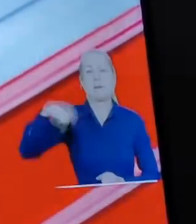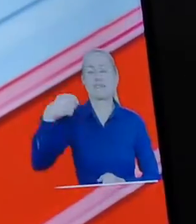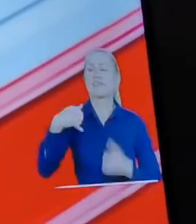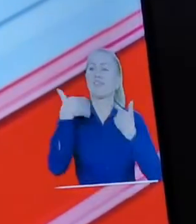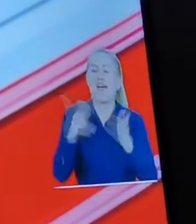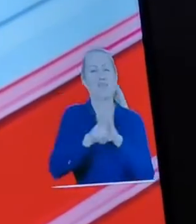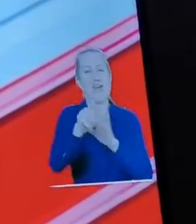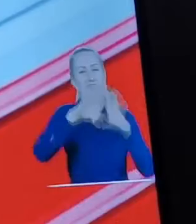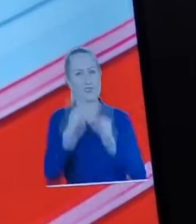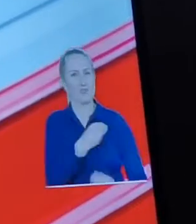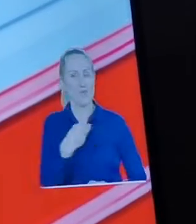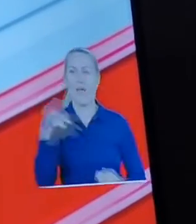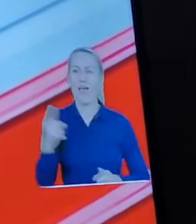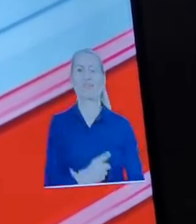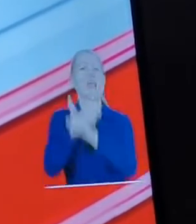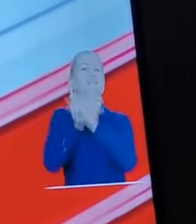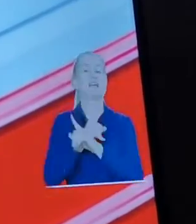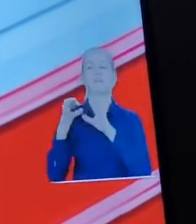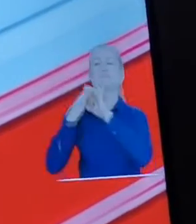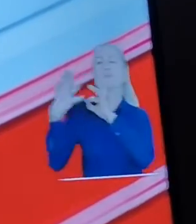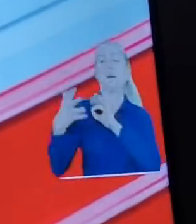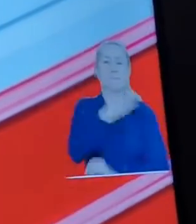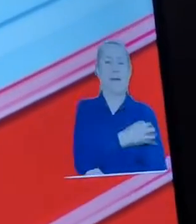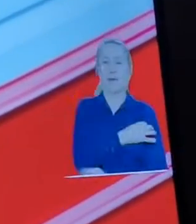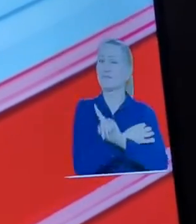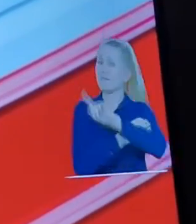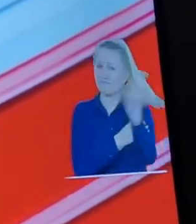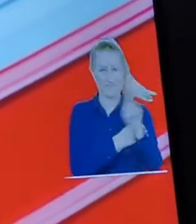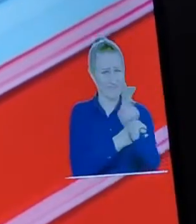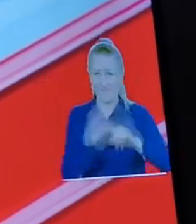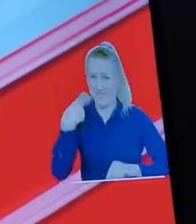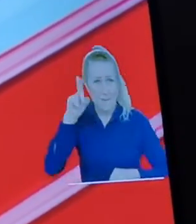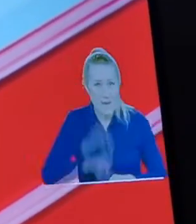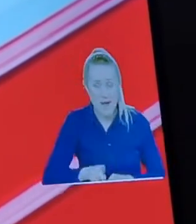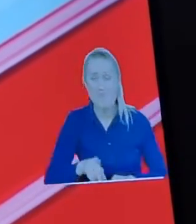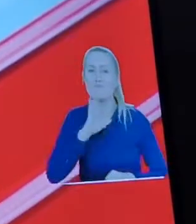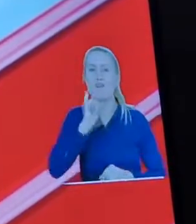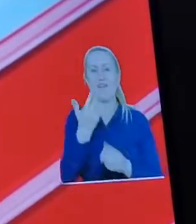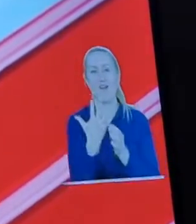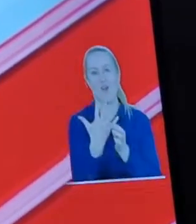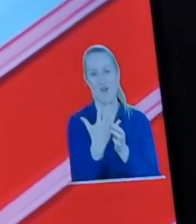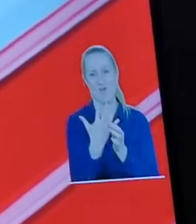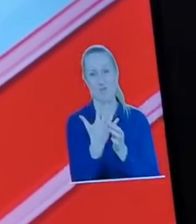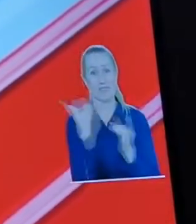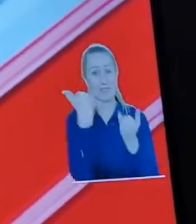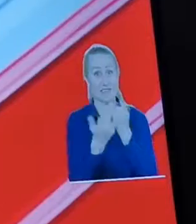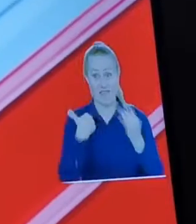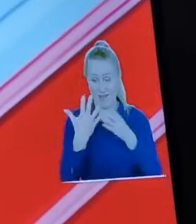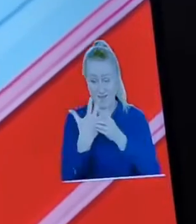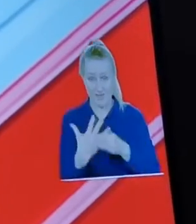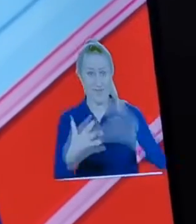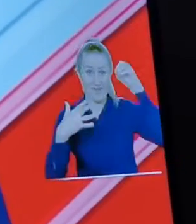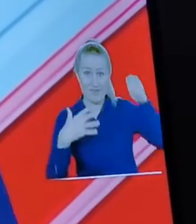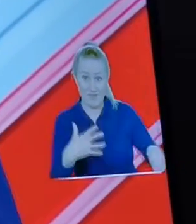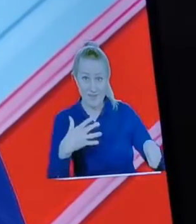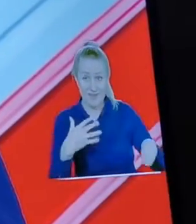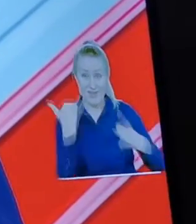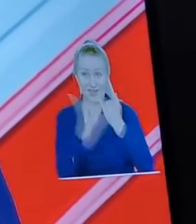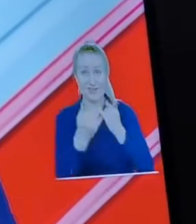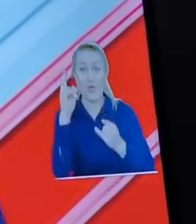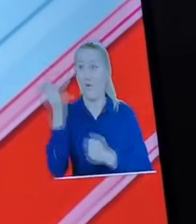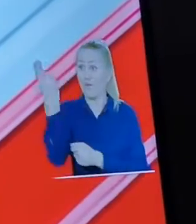Polaków, niezależnym od swojej partii, ale to nieprawda, bo to jest trochę tak jak z obrączką. Jeżeli zdejmiesz ją z palca, jeżeli ktoś każe ci ją na